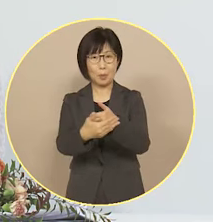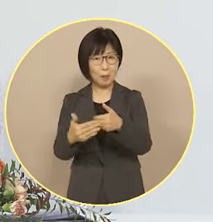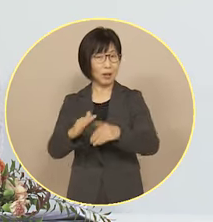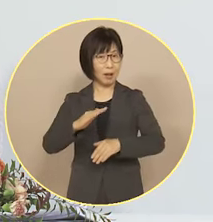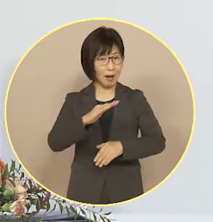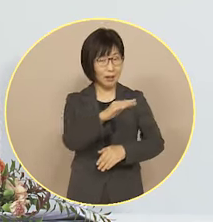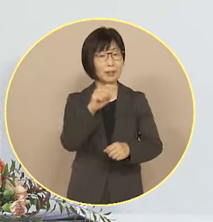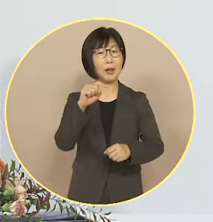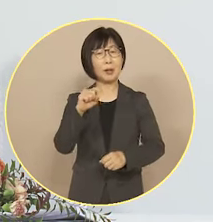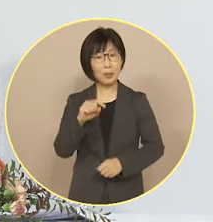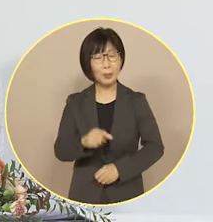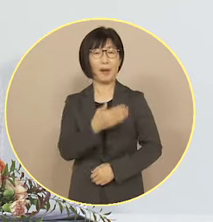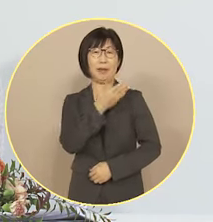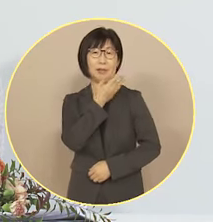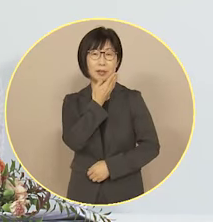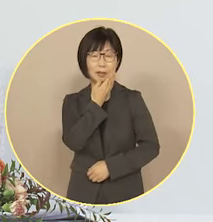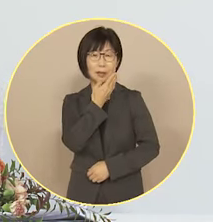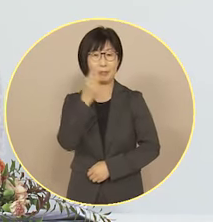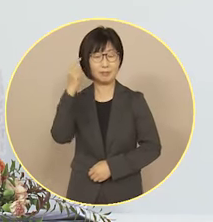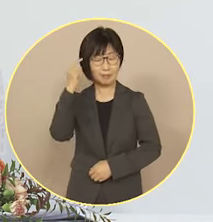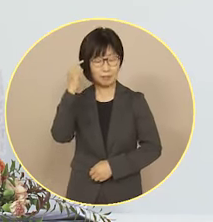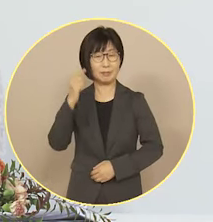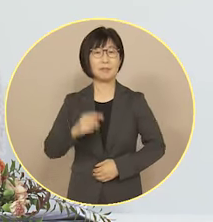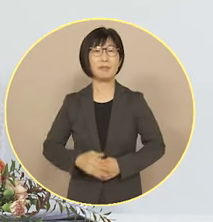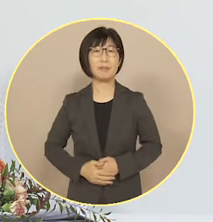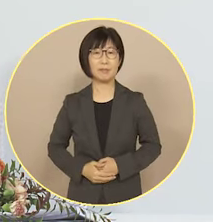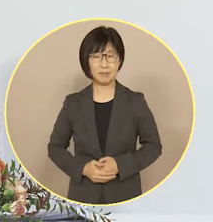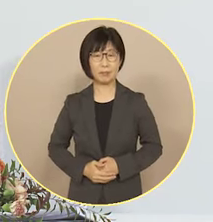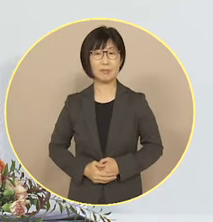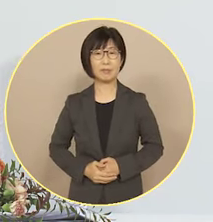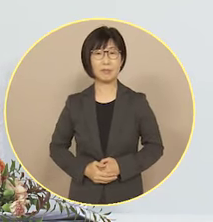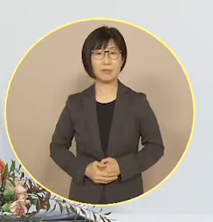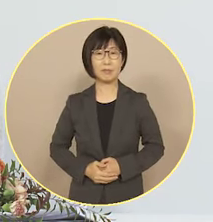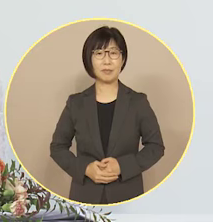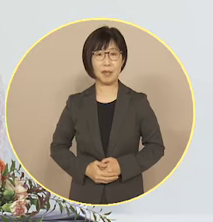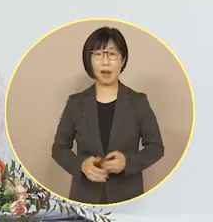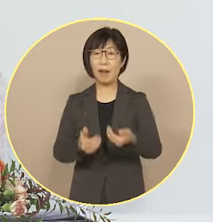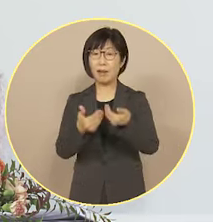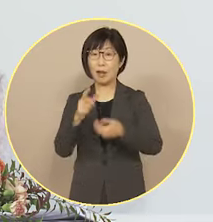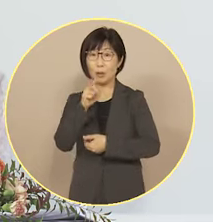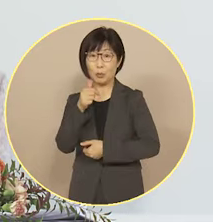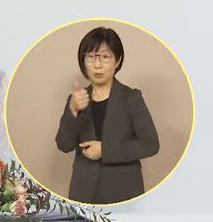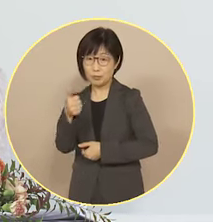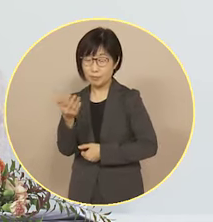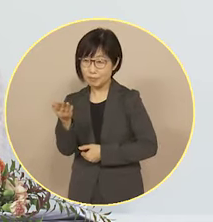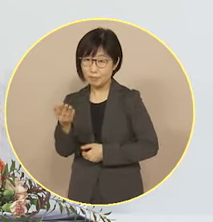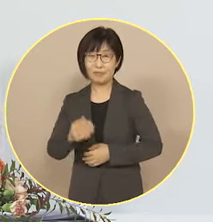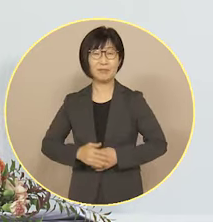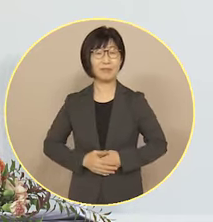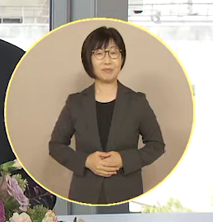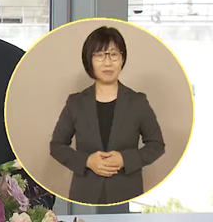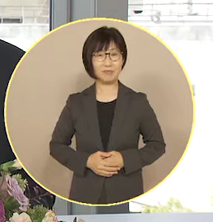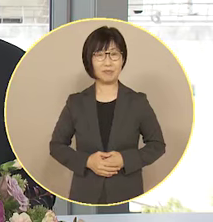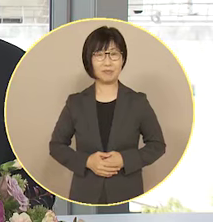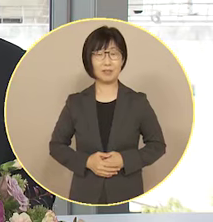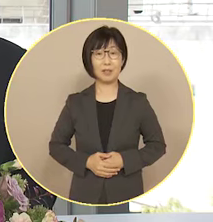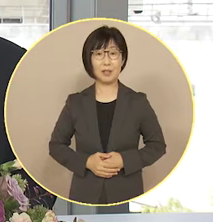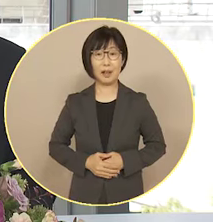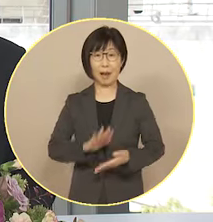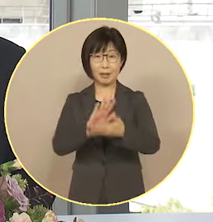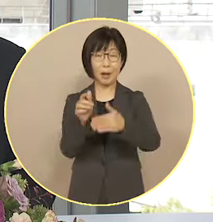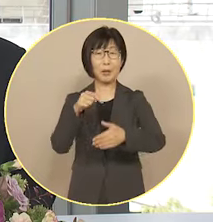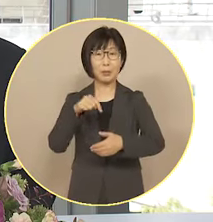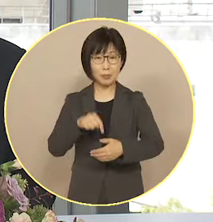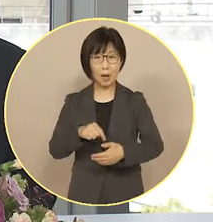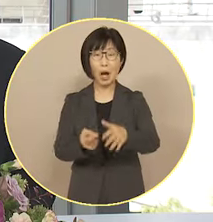発展させることが岡山県でも重要だと思います旧徳さんはどのようにお考えですかはいえ岡山